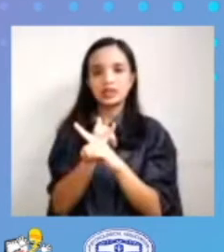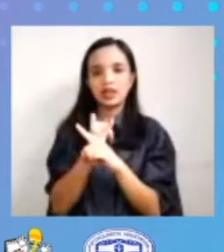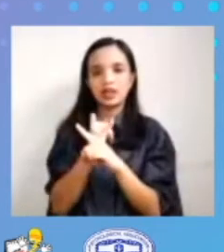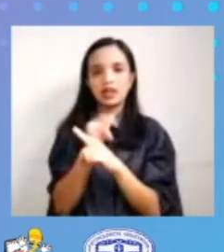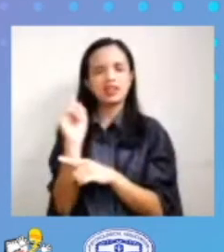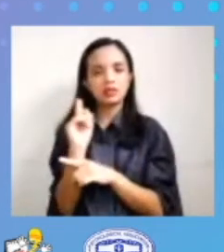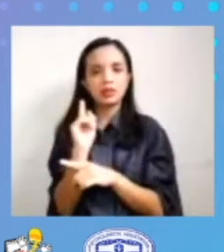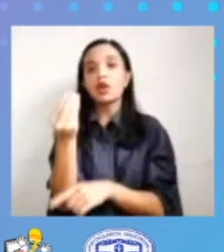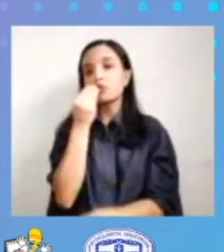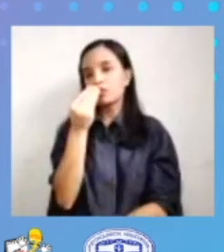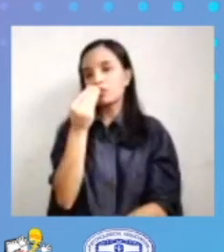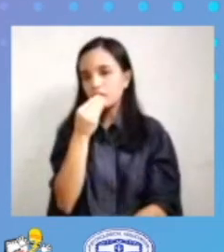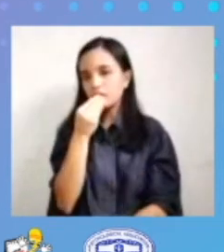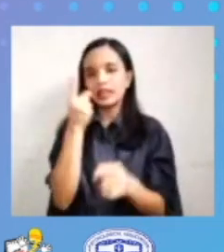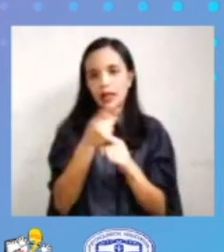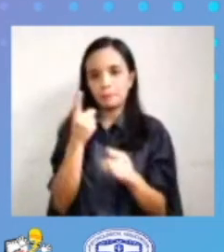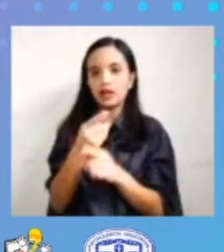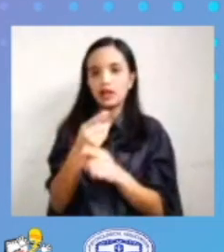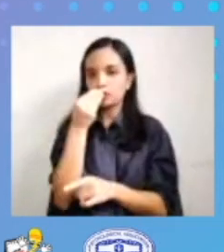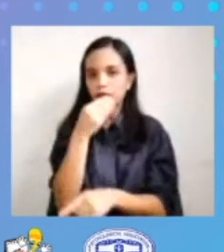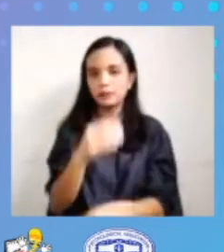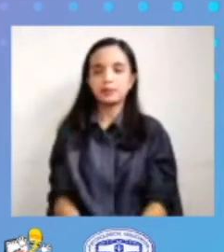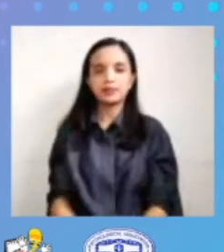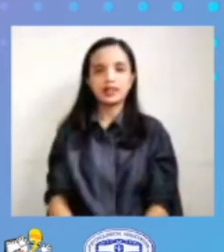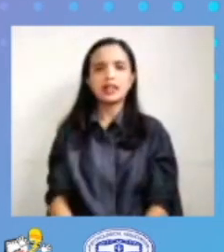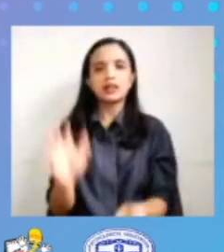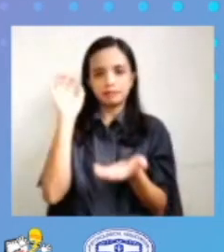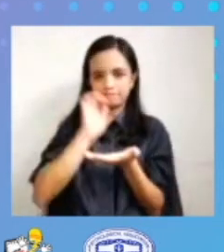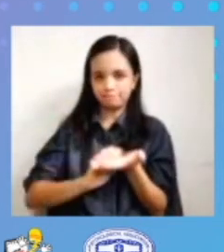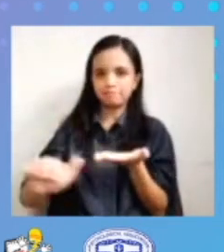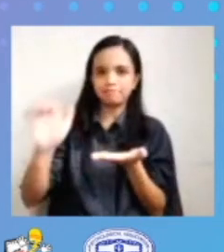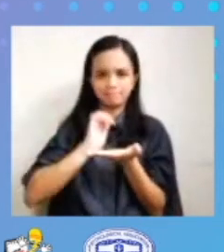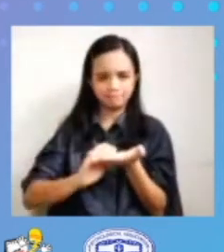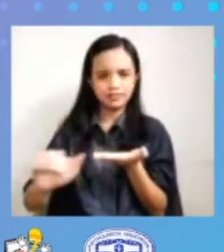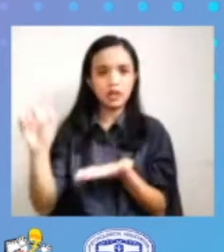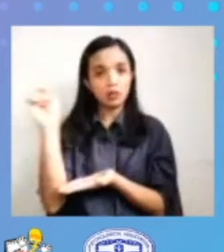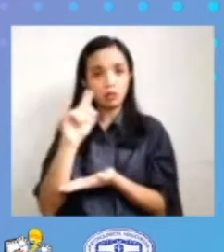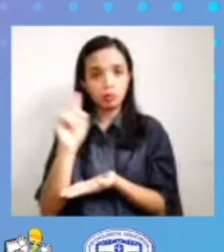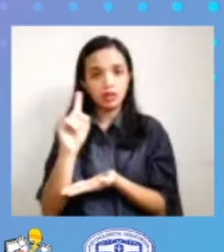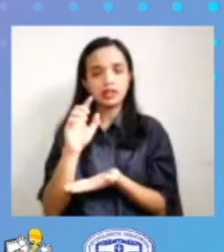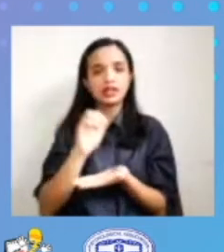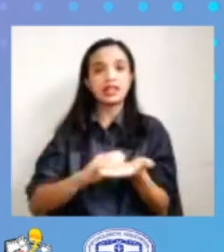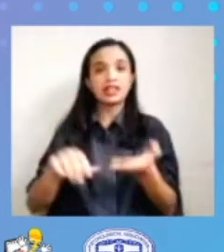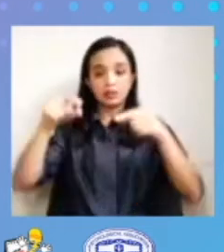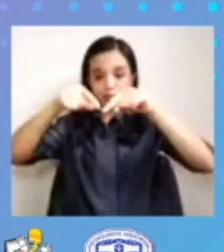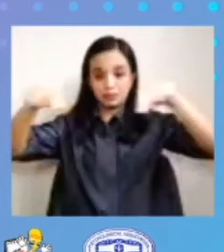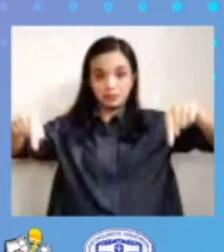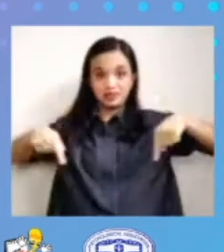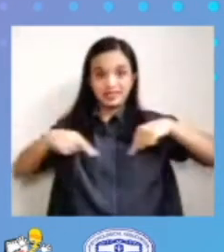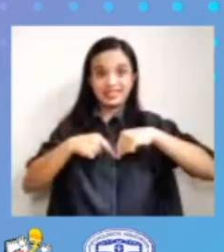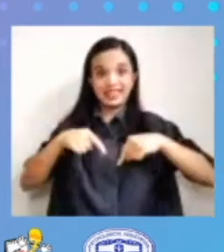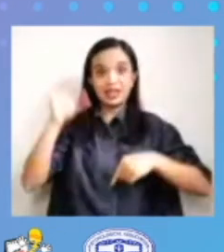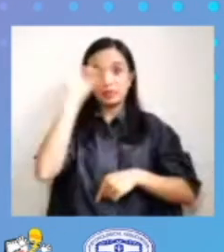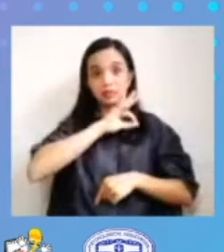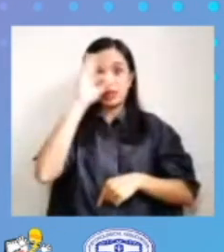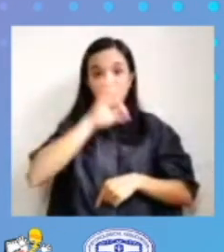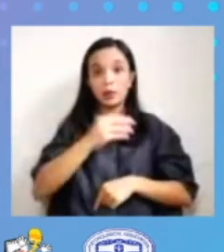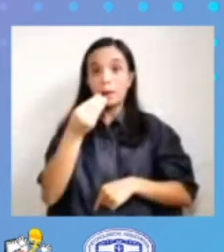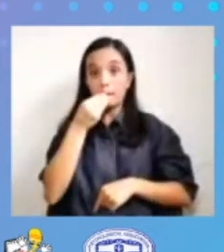yun. Ang ganda nun, no, for those who suffered stroke. Kasi isa sa mga issues nila, they cannot eat. Dahil hindi nila mabuksan